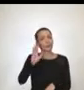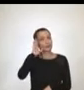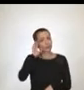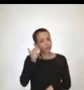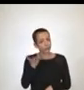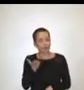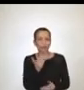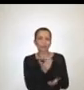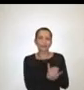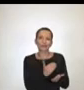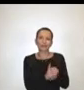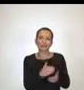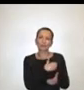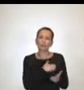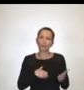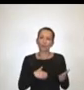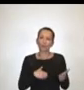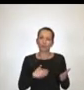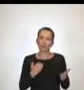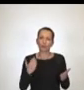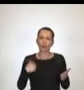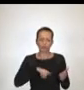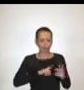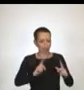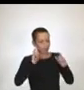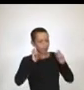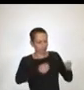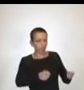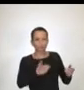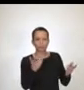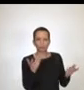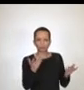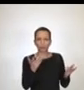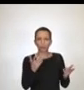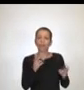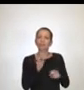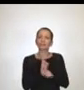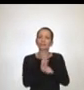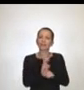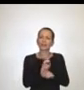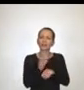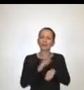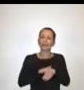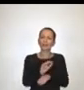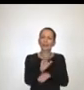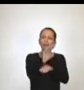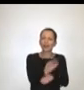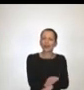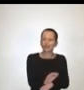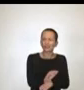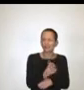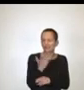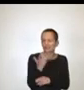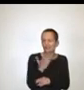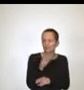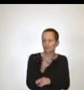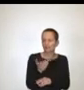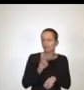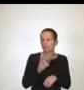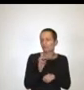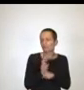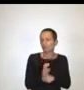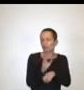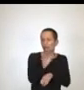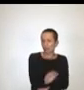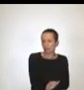crédits municipaux se sont vus confier le monopole du prêt sur gage. Alors, qu'est-ce qu'un prêt sur gage ? C'est un prêt